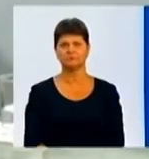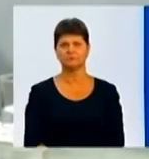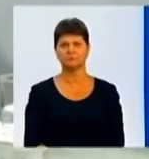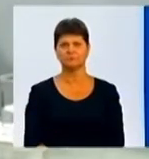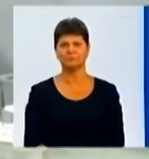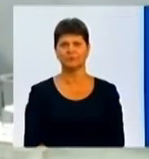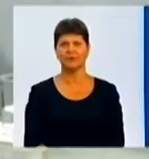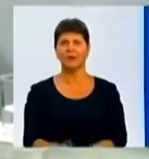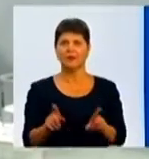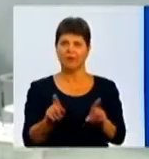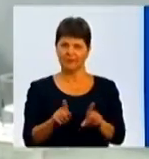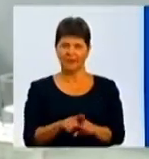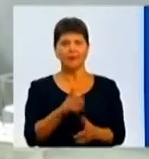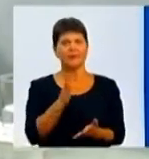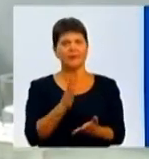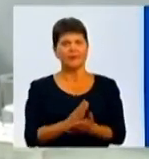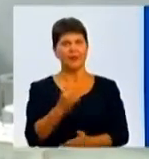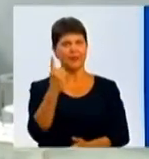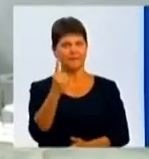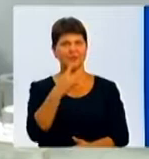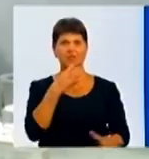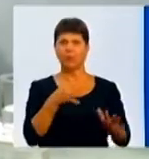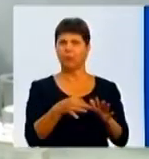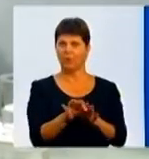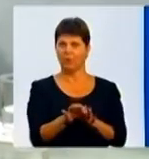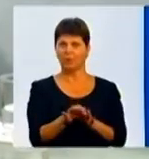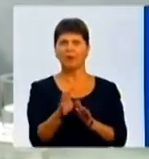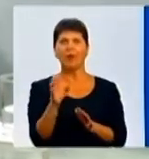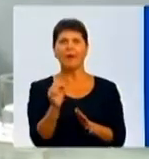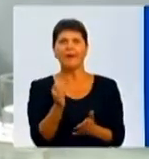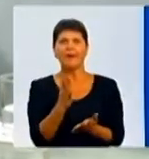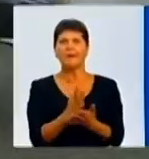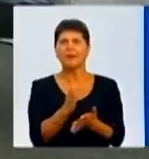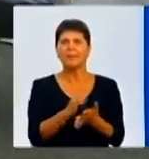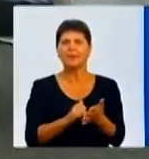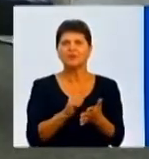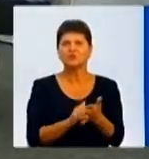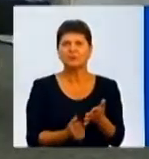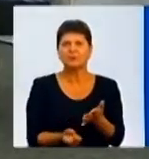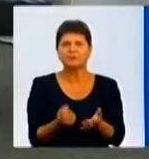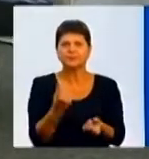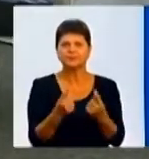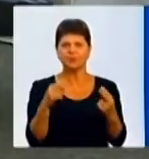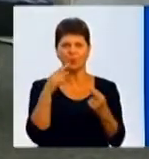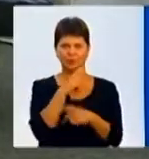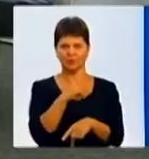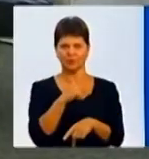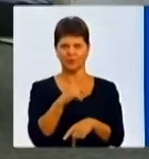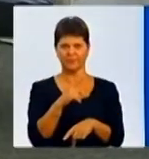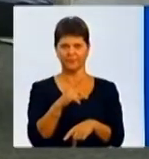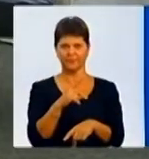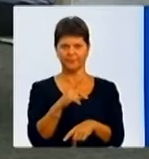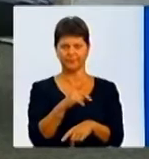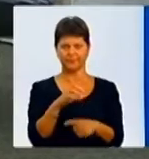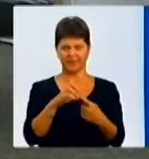Ну ось так, є вже перші поради. А от симптоми, якими є перші симптоми отруєння грибами? Розповідали вам ті, хто